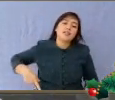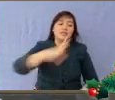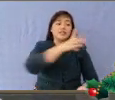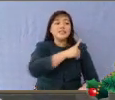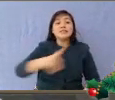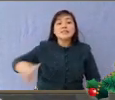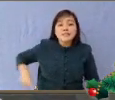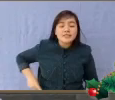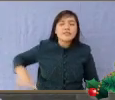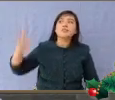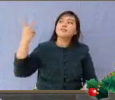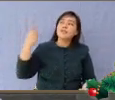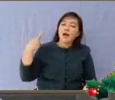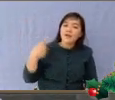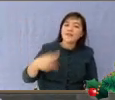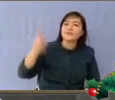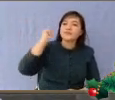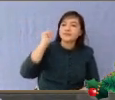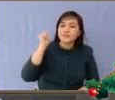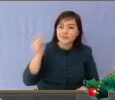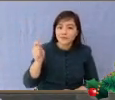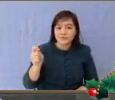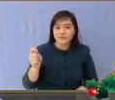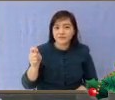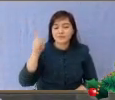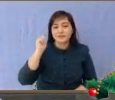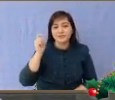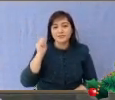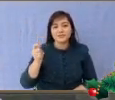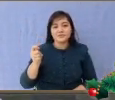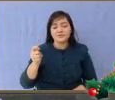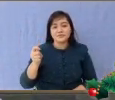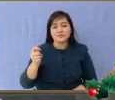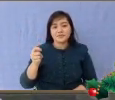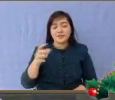nalaman niya, well, ang isang tao pala, you can conquer your fear.